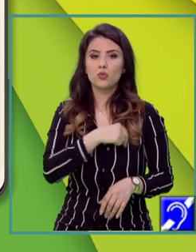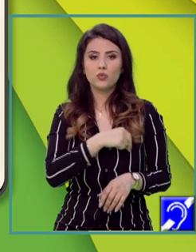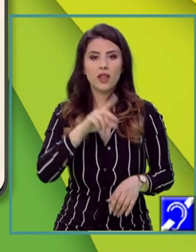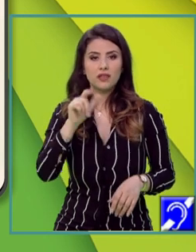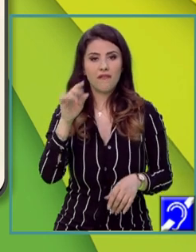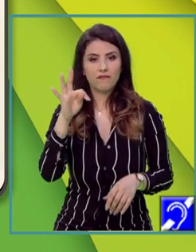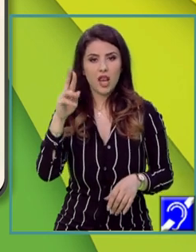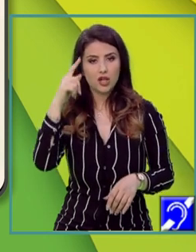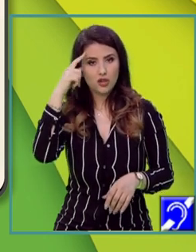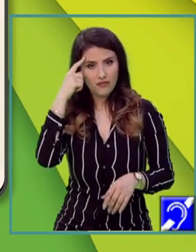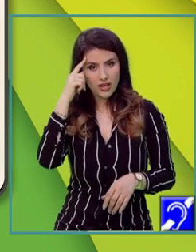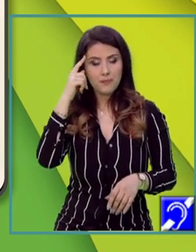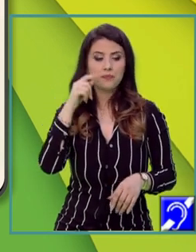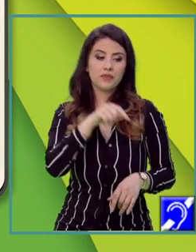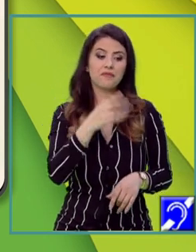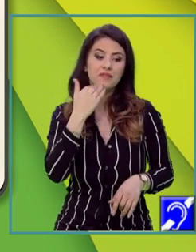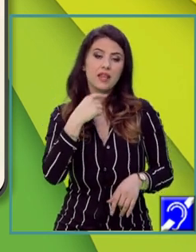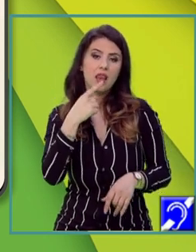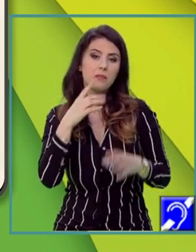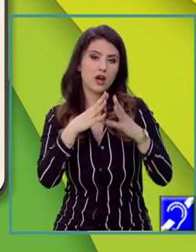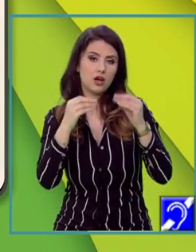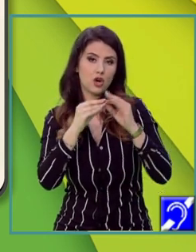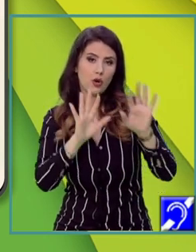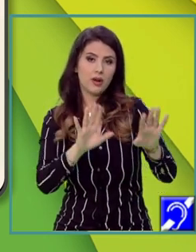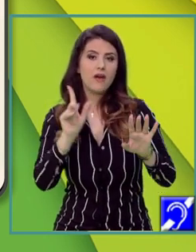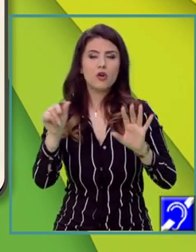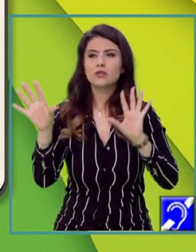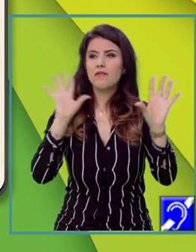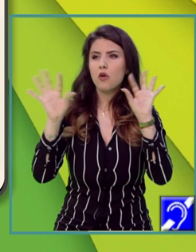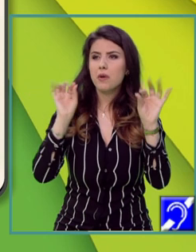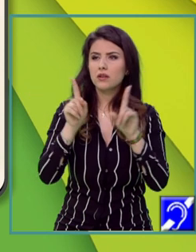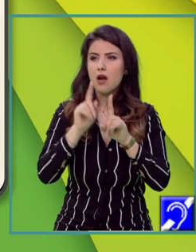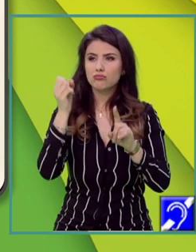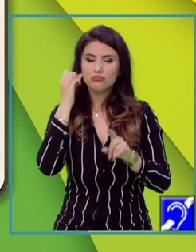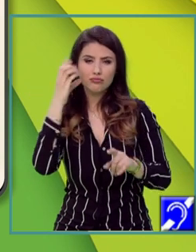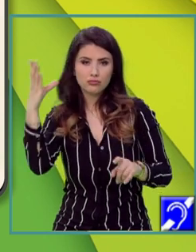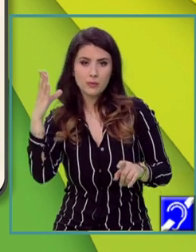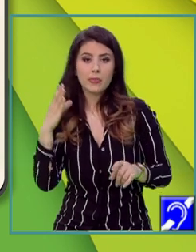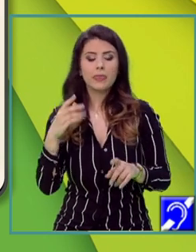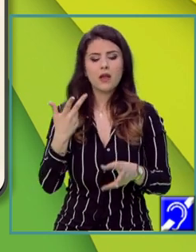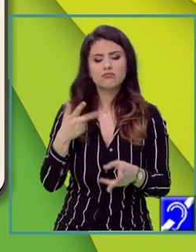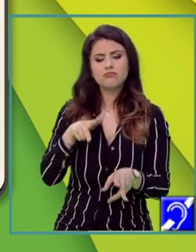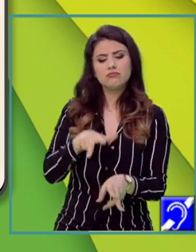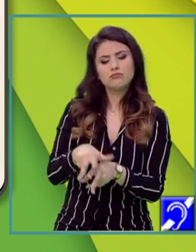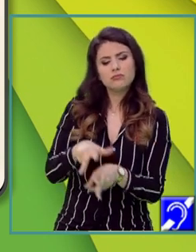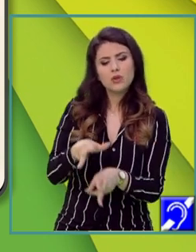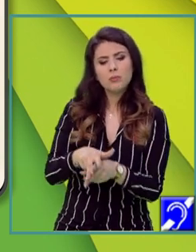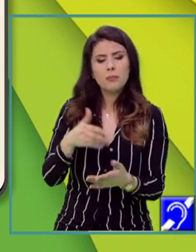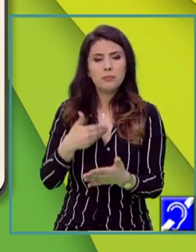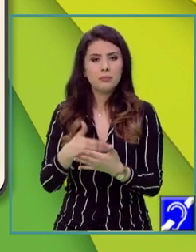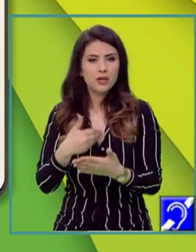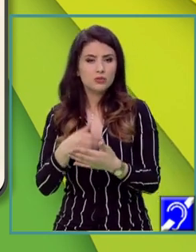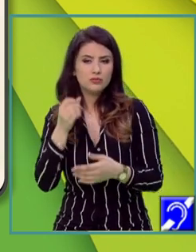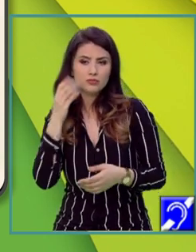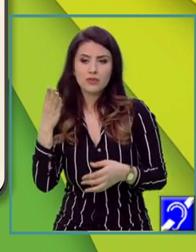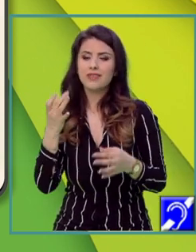ia studentă la litere Deci având formație de intelectuali preocupările pentru lectură însă diferă